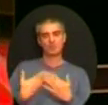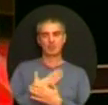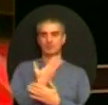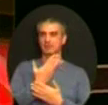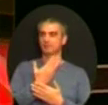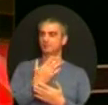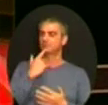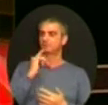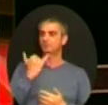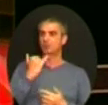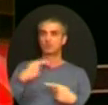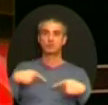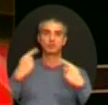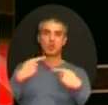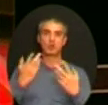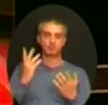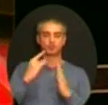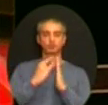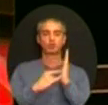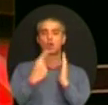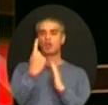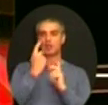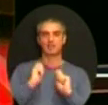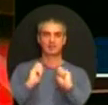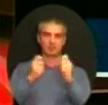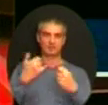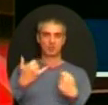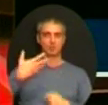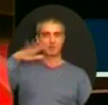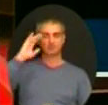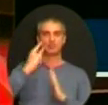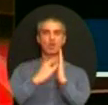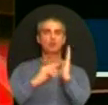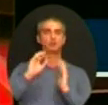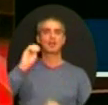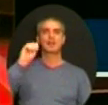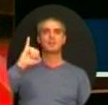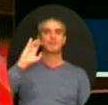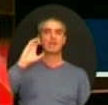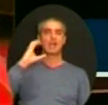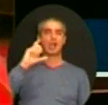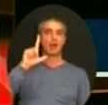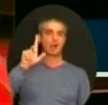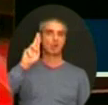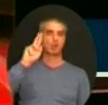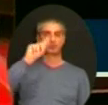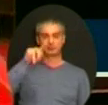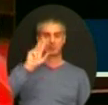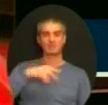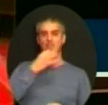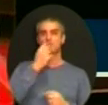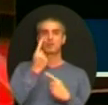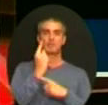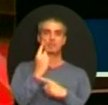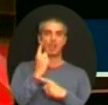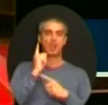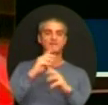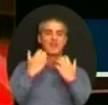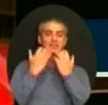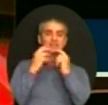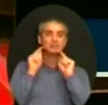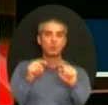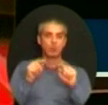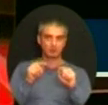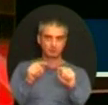מחדש. נכון, היום הזה בכל, יש חוק אחד שיובא להצבעה, חוק של מיכל רוזין, מעבר לו יהיה נאומים בני דקה, אבל בסיפור